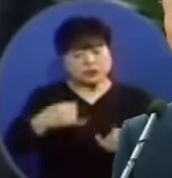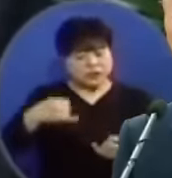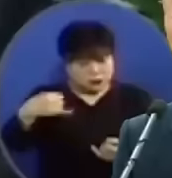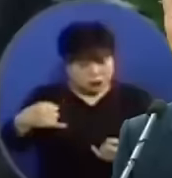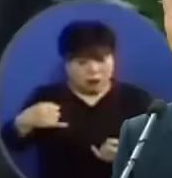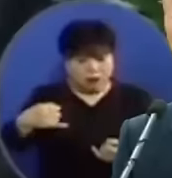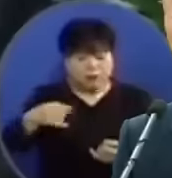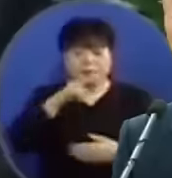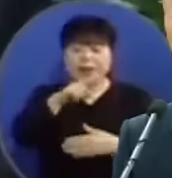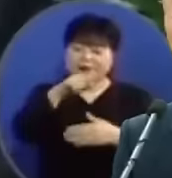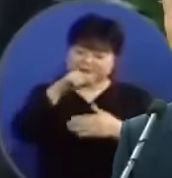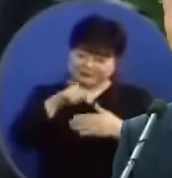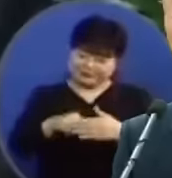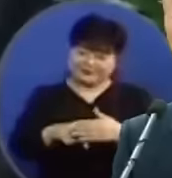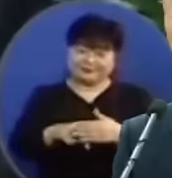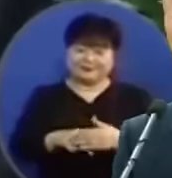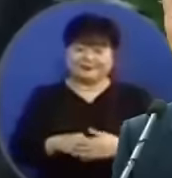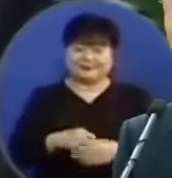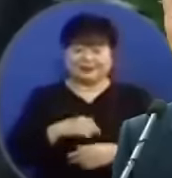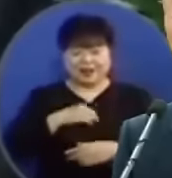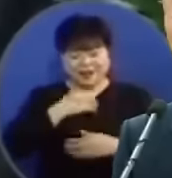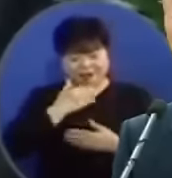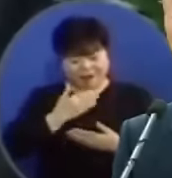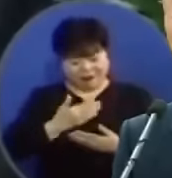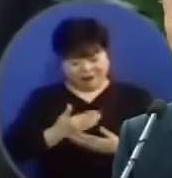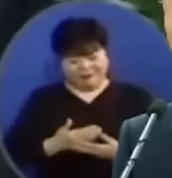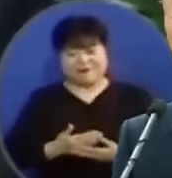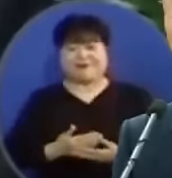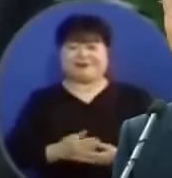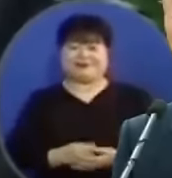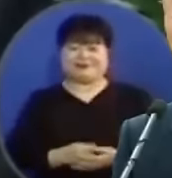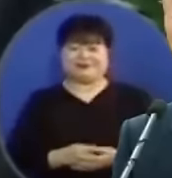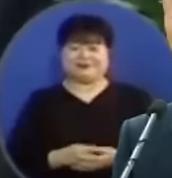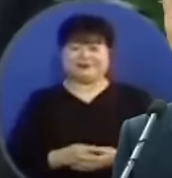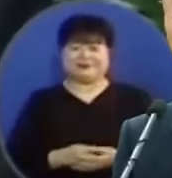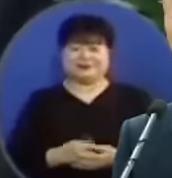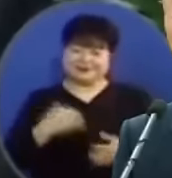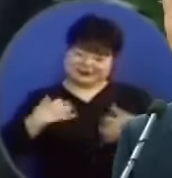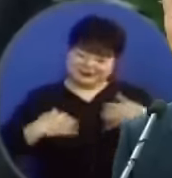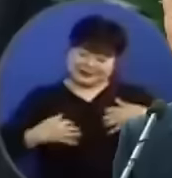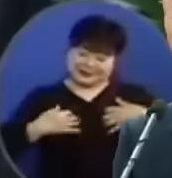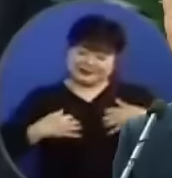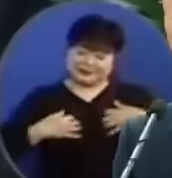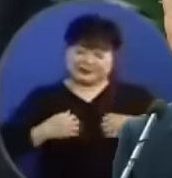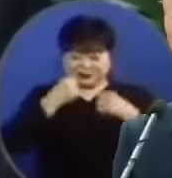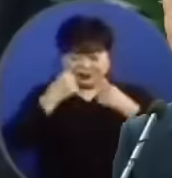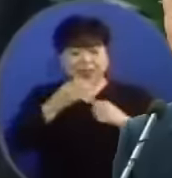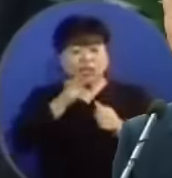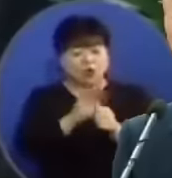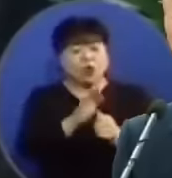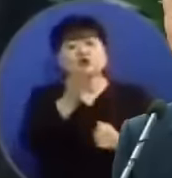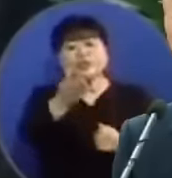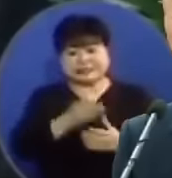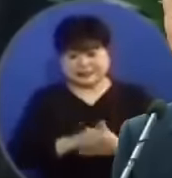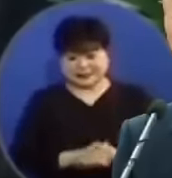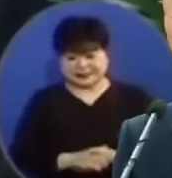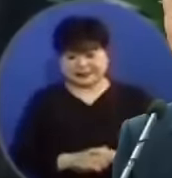자식들이 마음에 감격을 갖고 감동을 갖고 기쁨을 가지고 살게 만들어주는